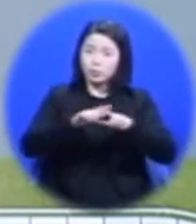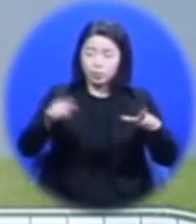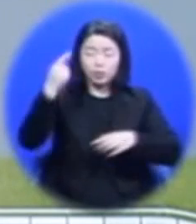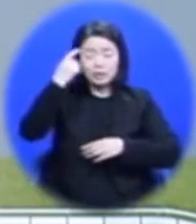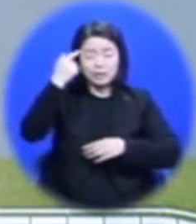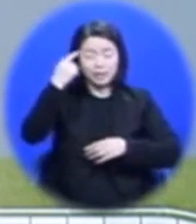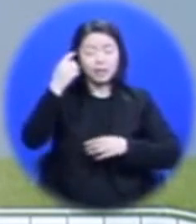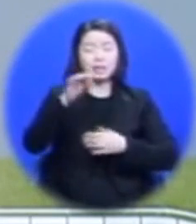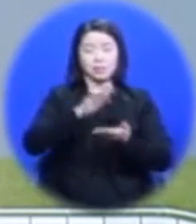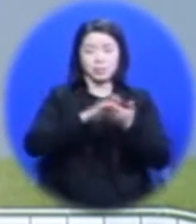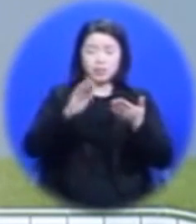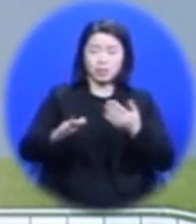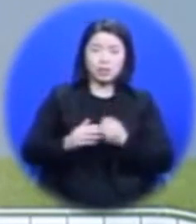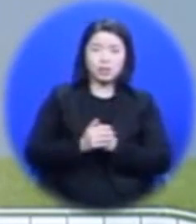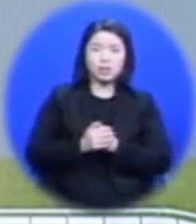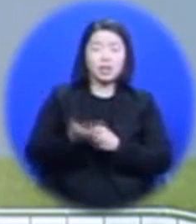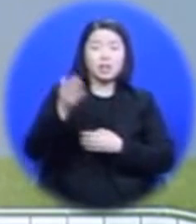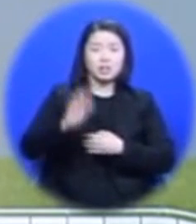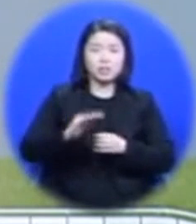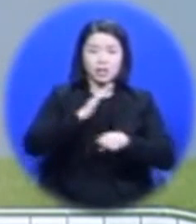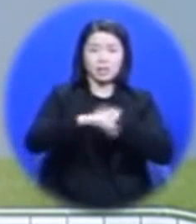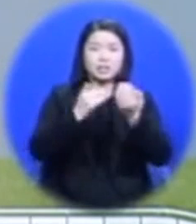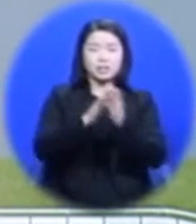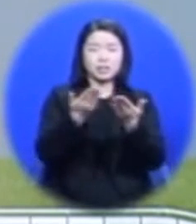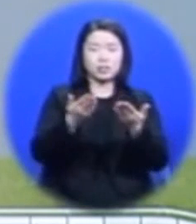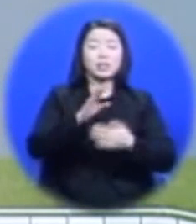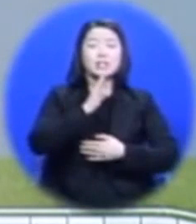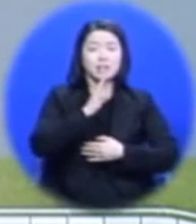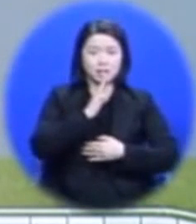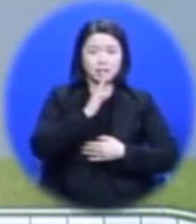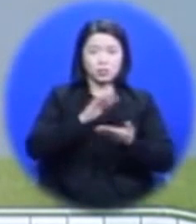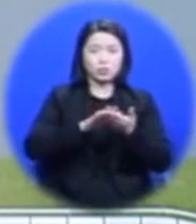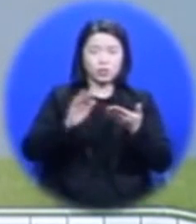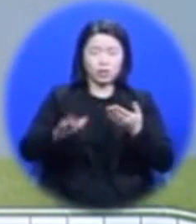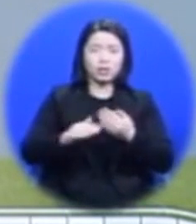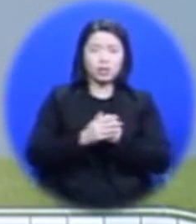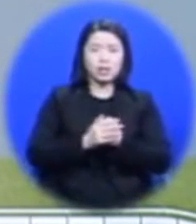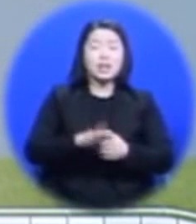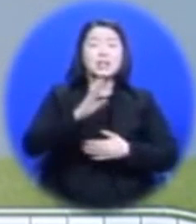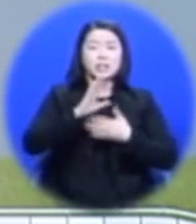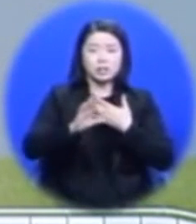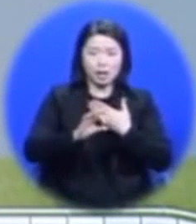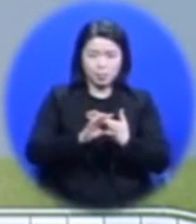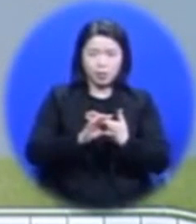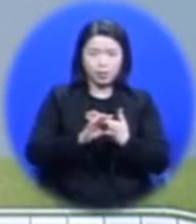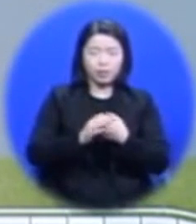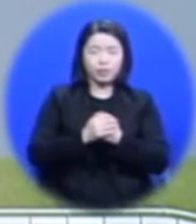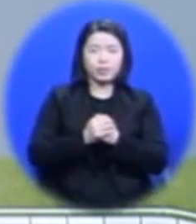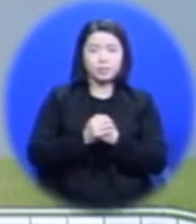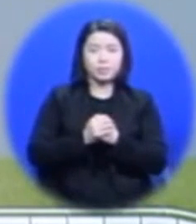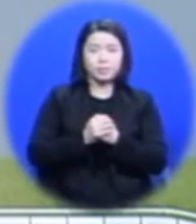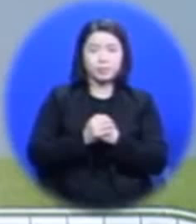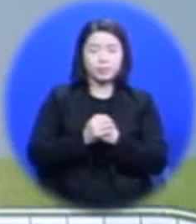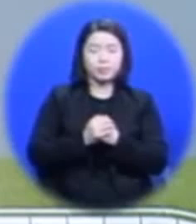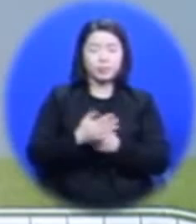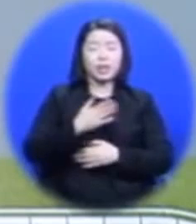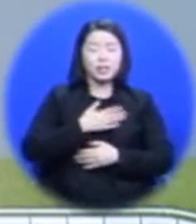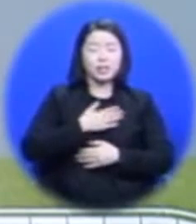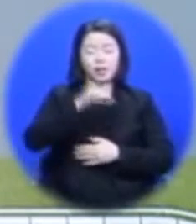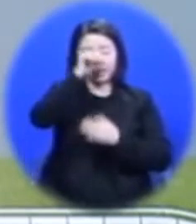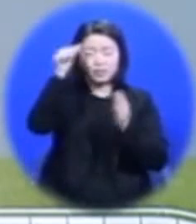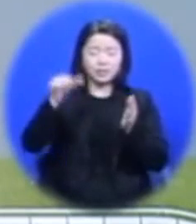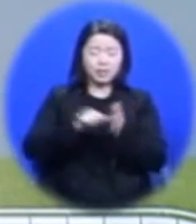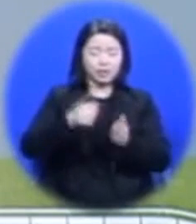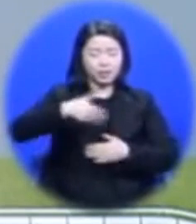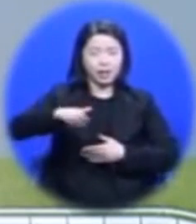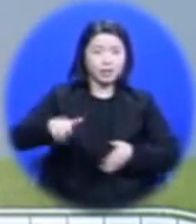상식입니다. 그런데 성경이 사실이구나. 그렇다면 내 인생의 갈 길이